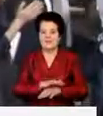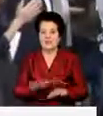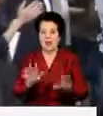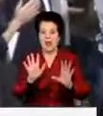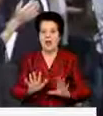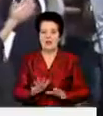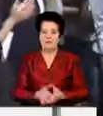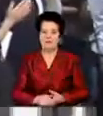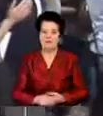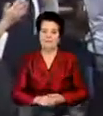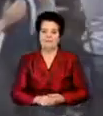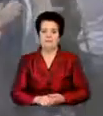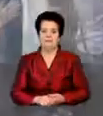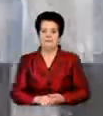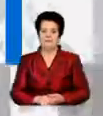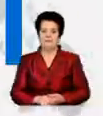ilegale.